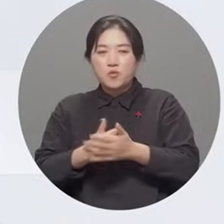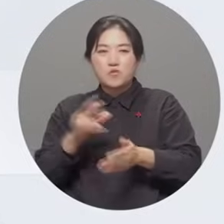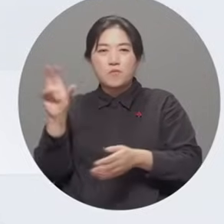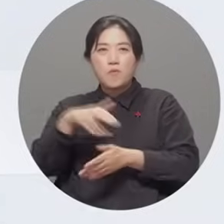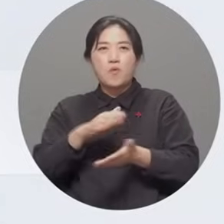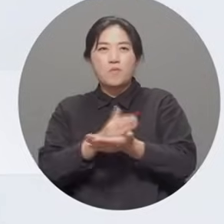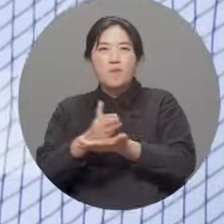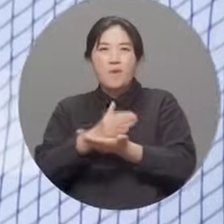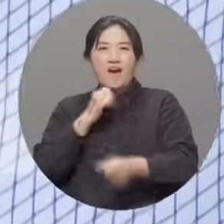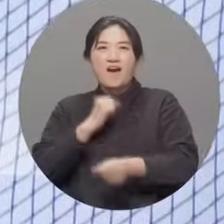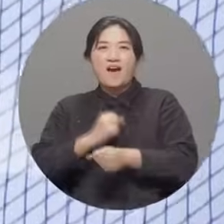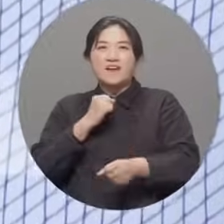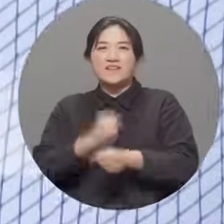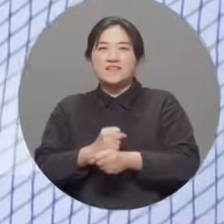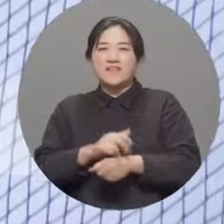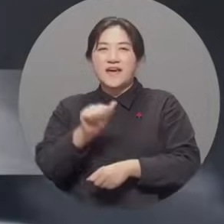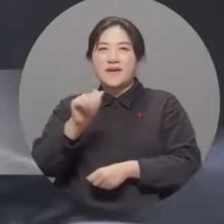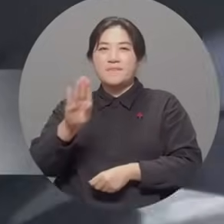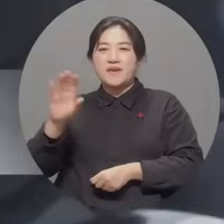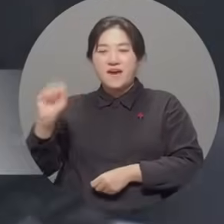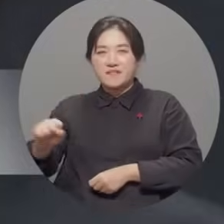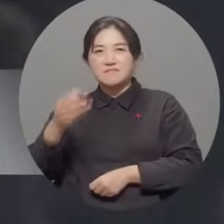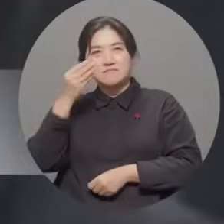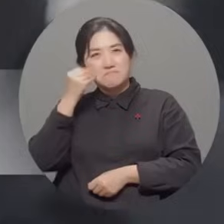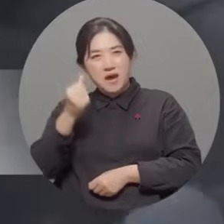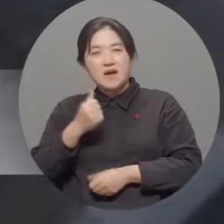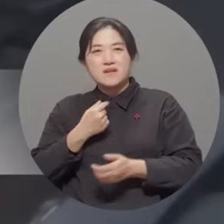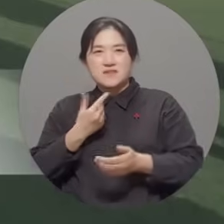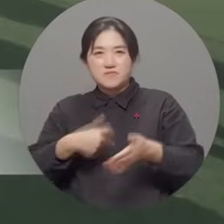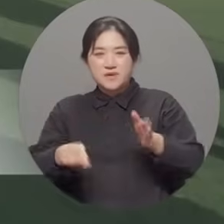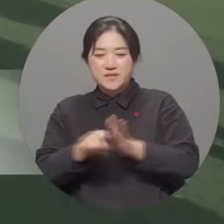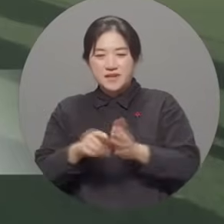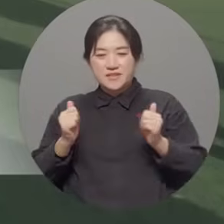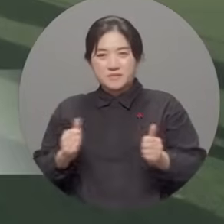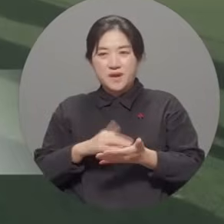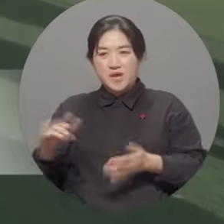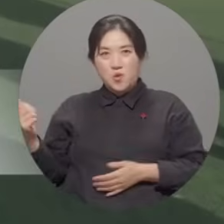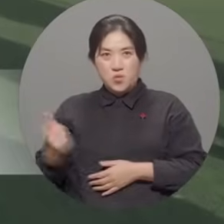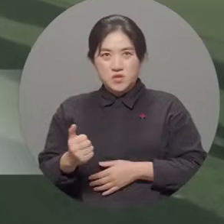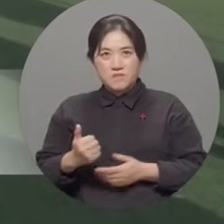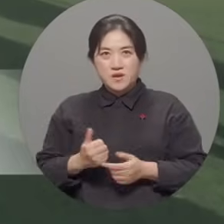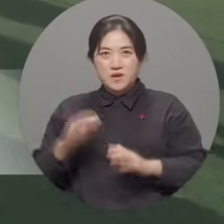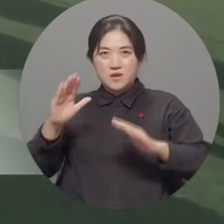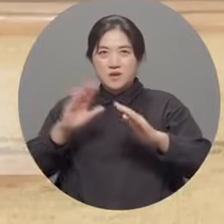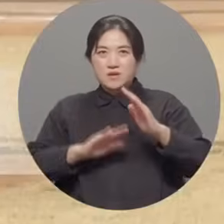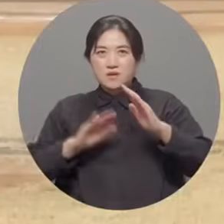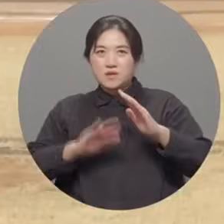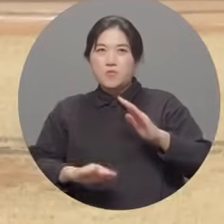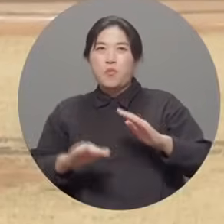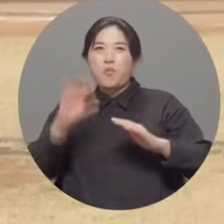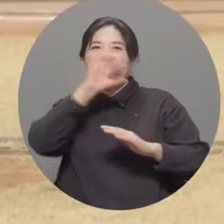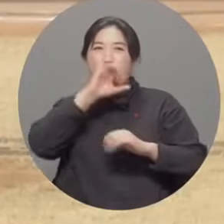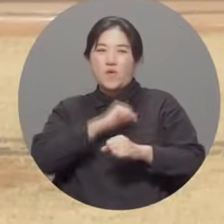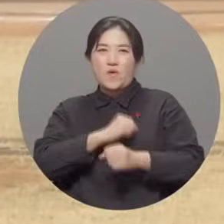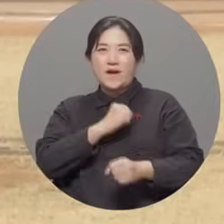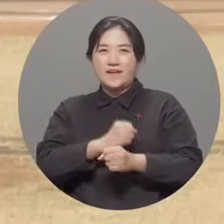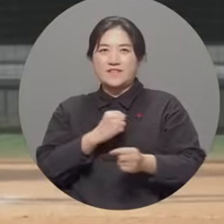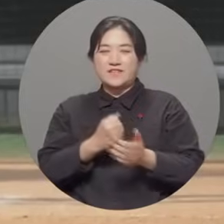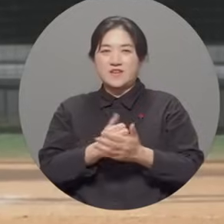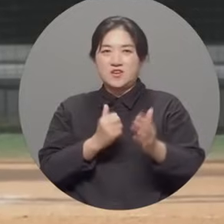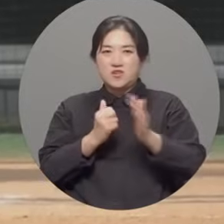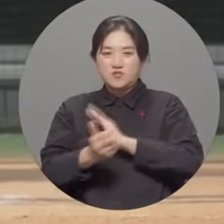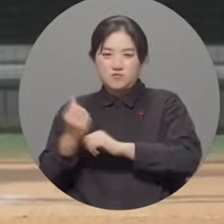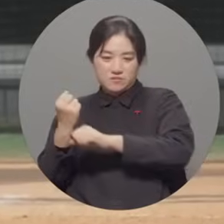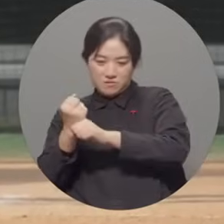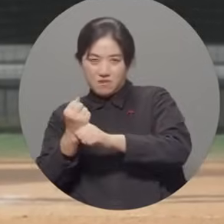시스템, 이른바 ABS에 적응하기 위해 심판진 50여 명이 동계 훈련에 나선 겁니다. 선수별 타격